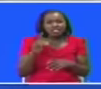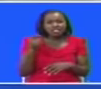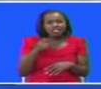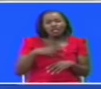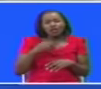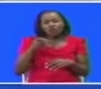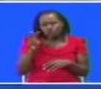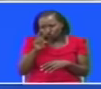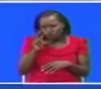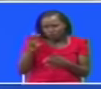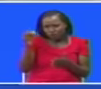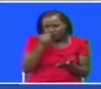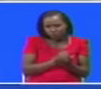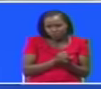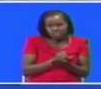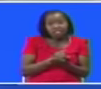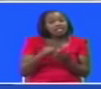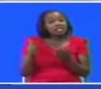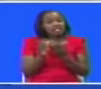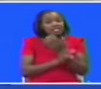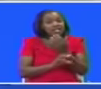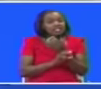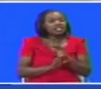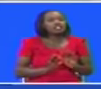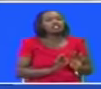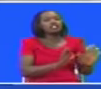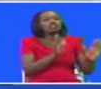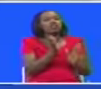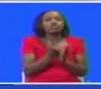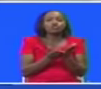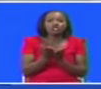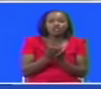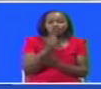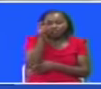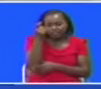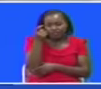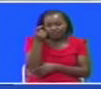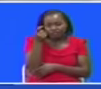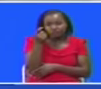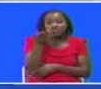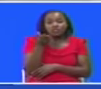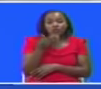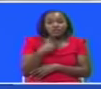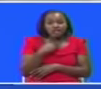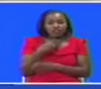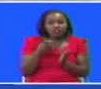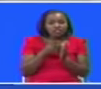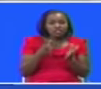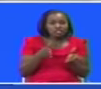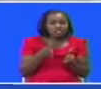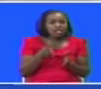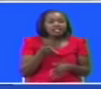ajira katika taifa la nje na anaacha kuhudumia taifa la Kenya? Na daktari mmoja hapa